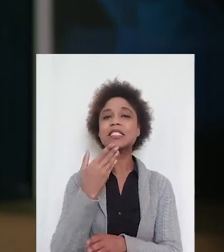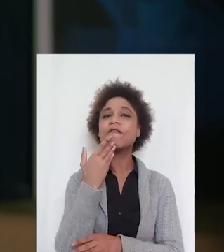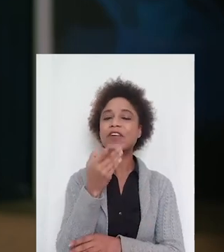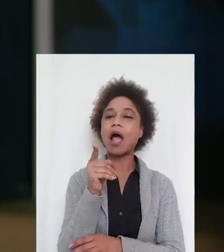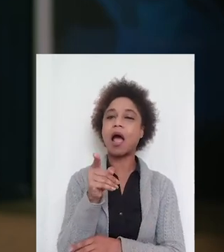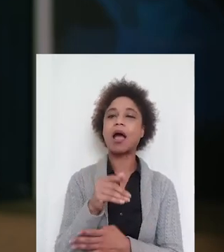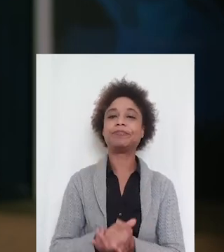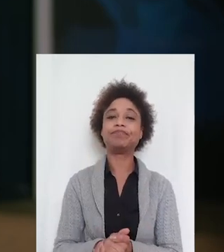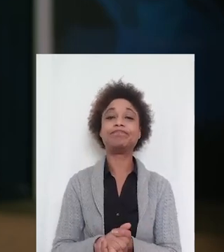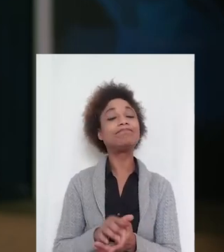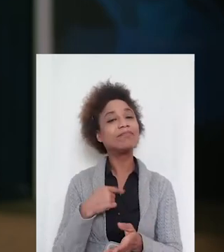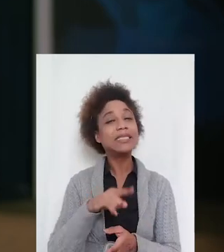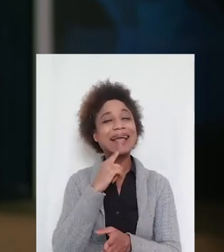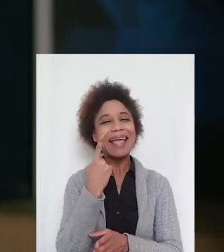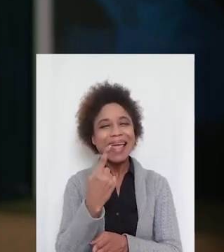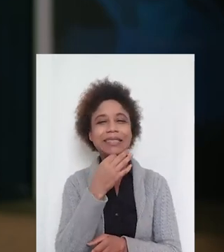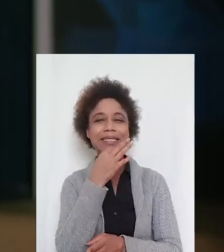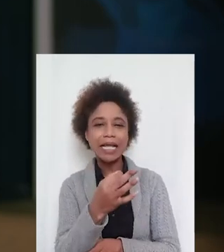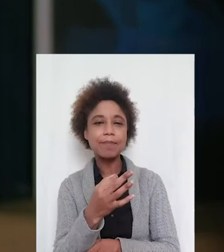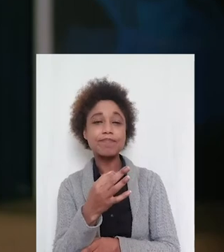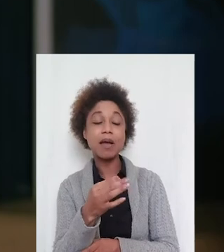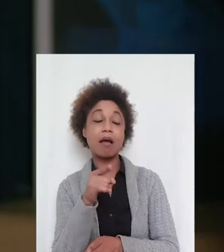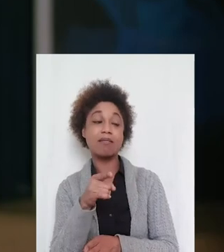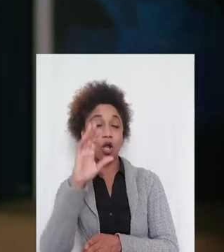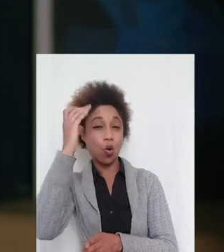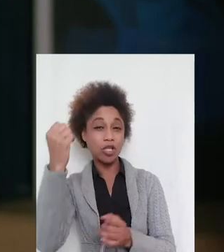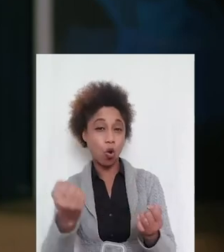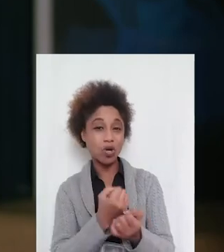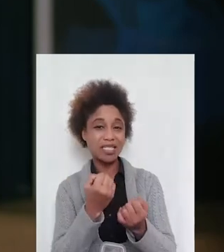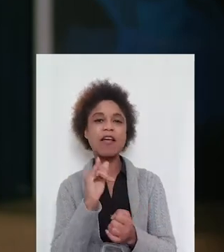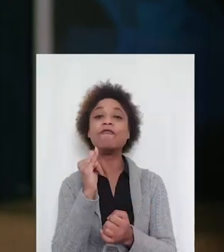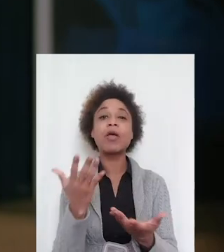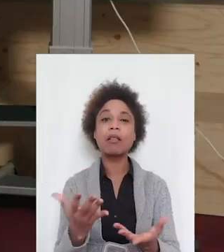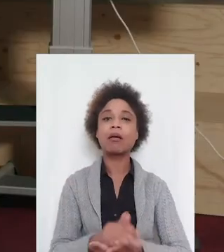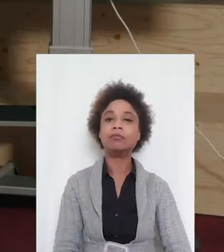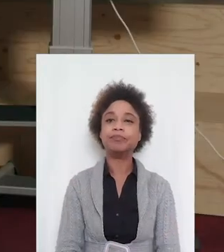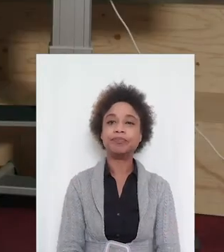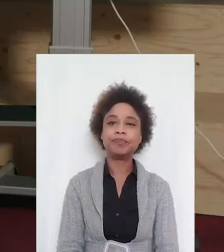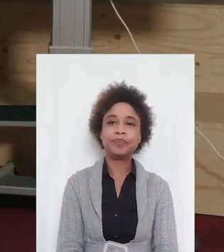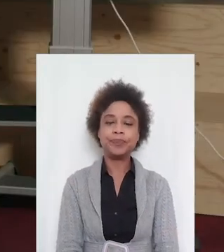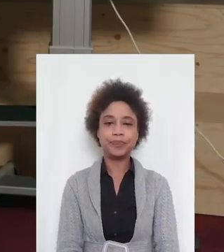jou. Als je nou 1 tip moet geven aan culturele organisaties, welke is dat dan?